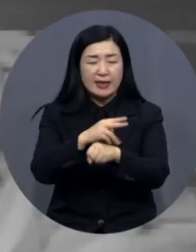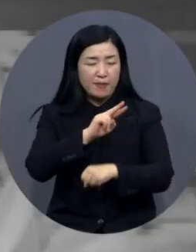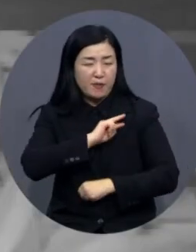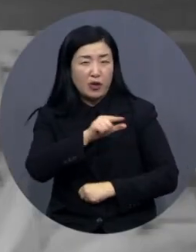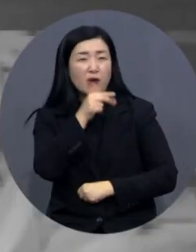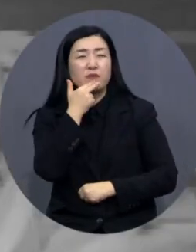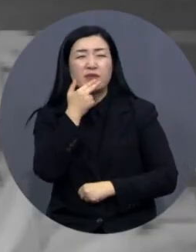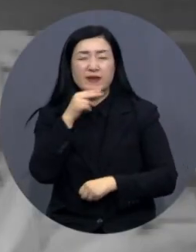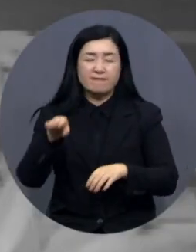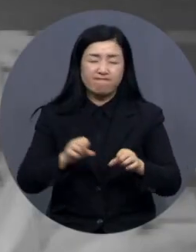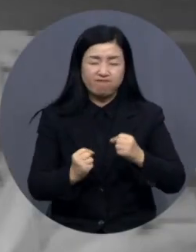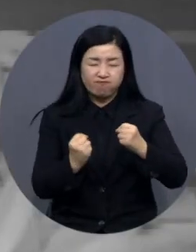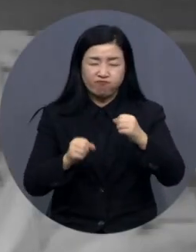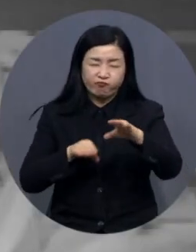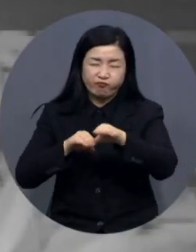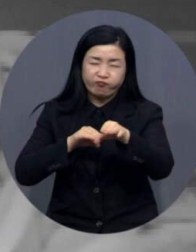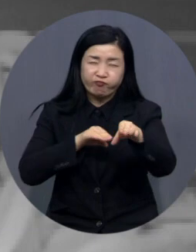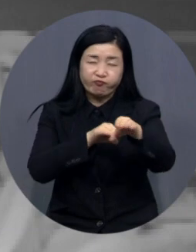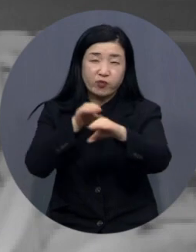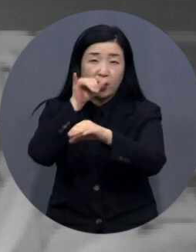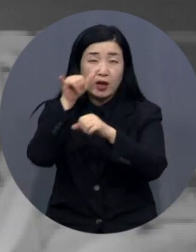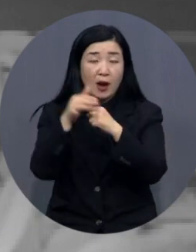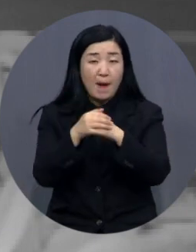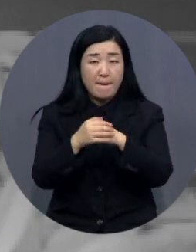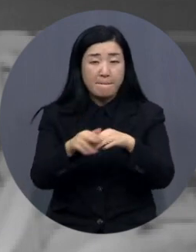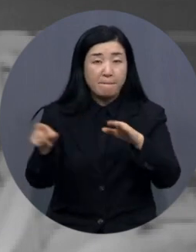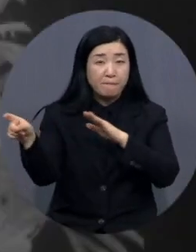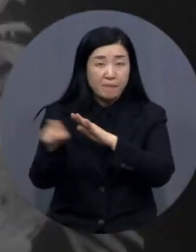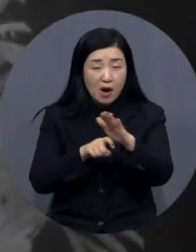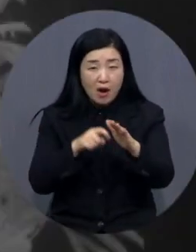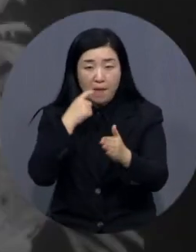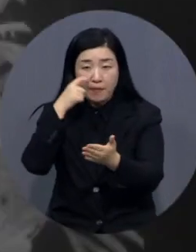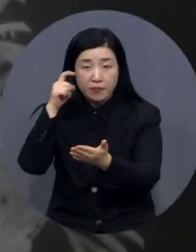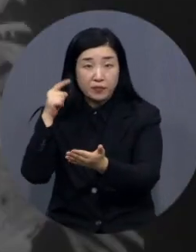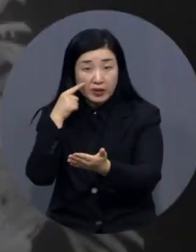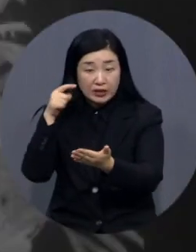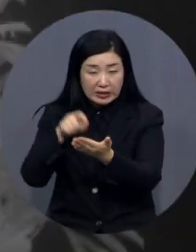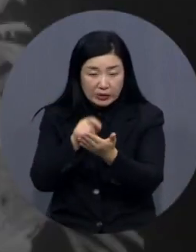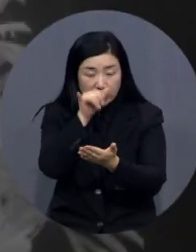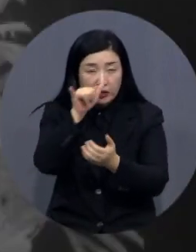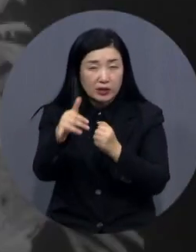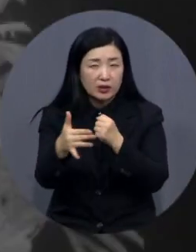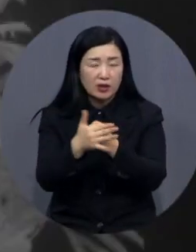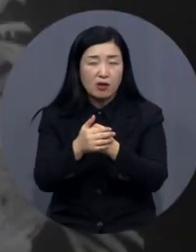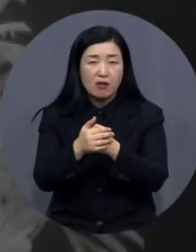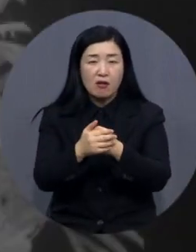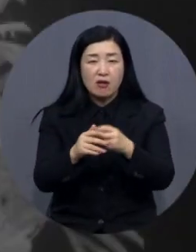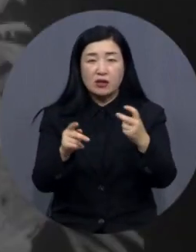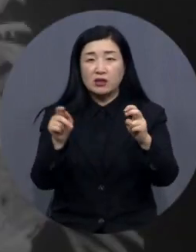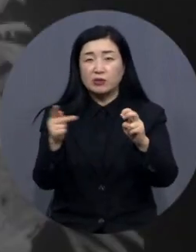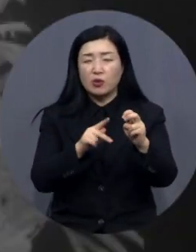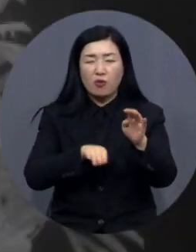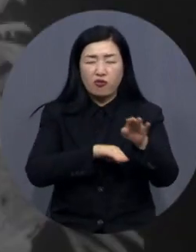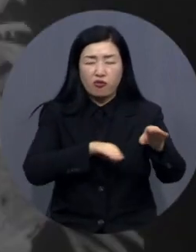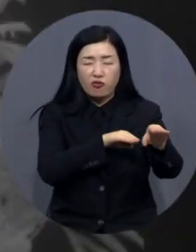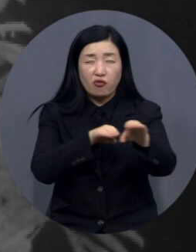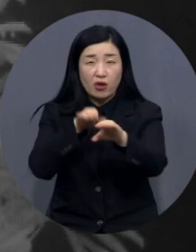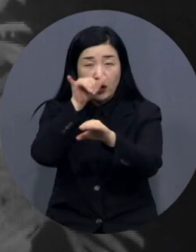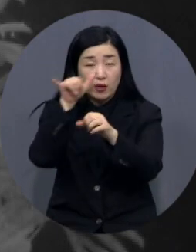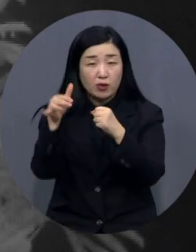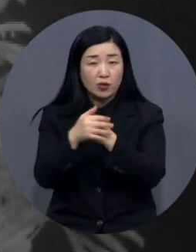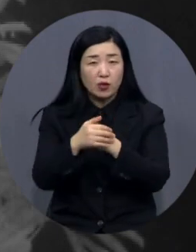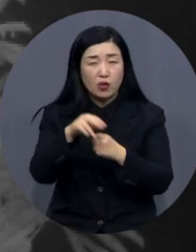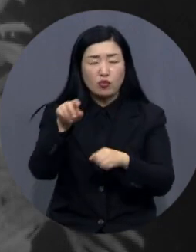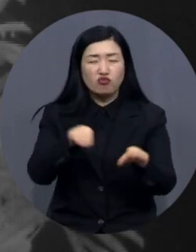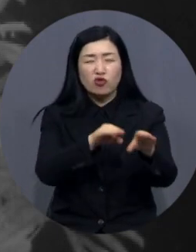했습니다. 차량 도난 신고를 받고 출동한 경찰을 피해 20km나 달아났고 도난 차량은 운행이